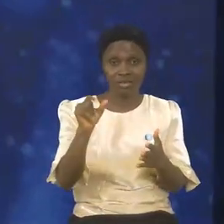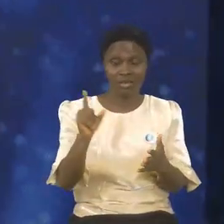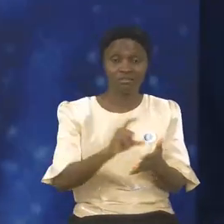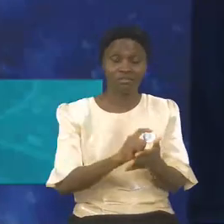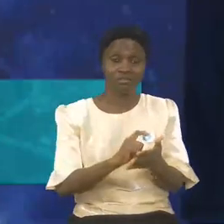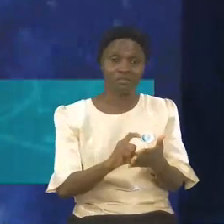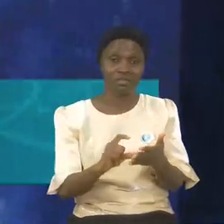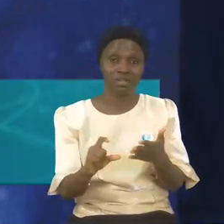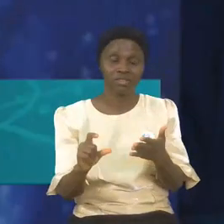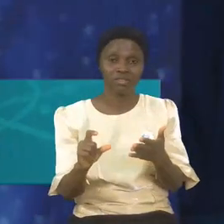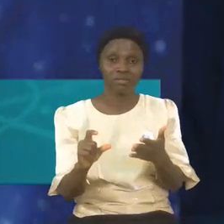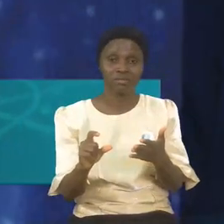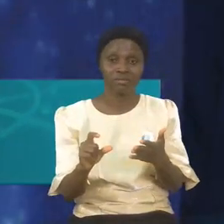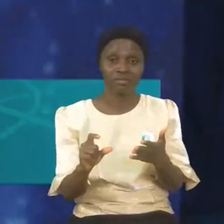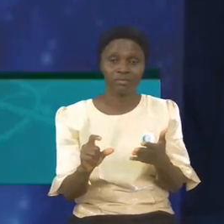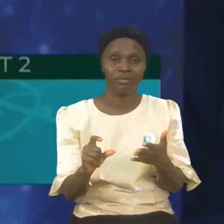some